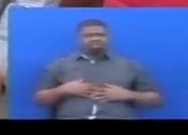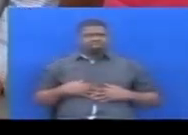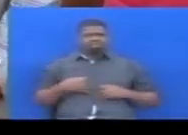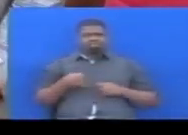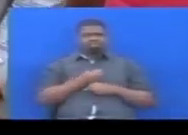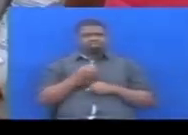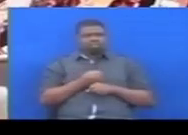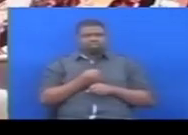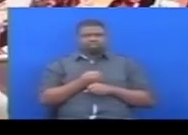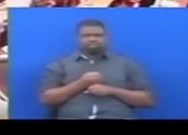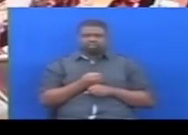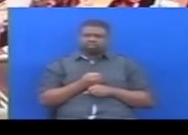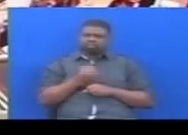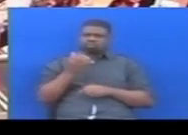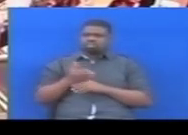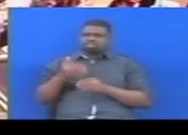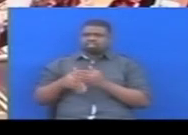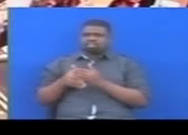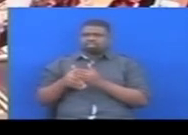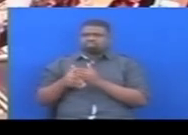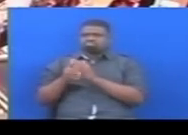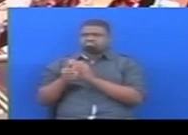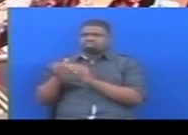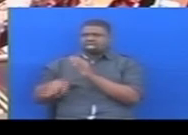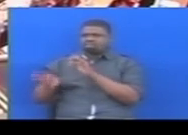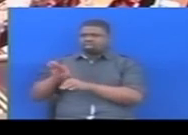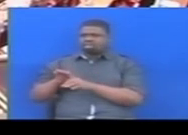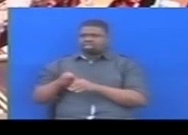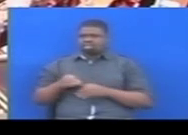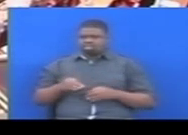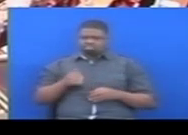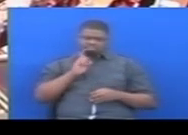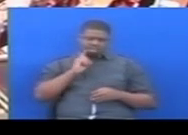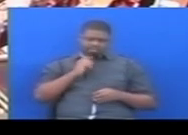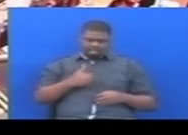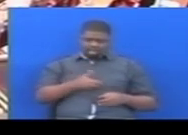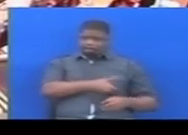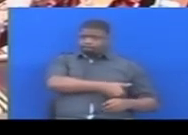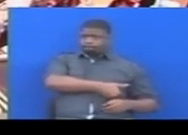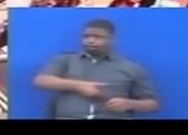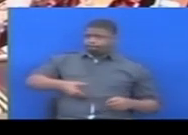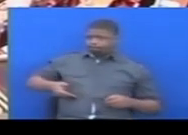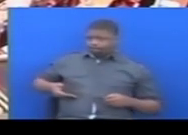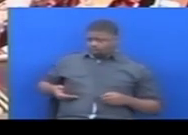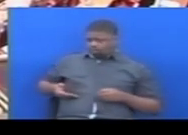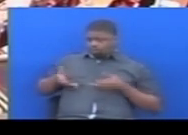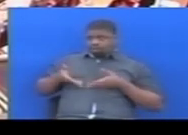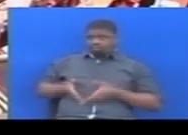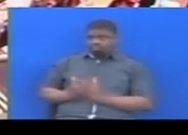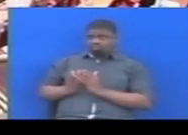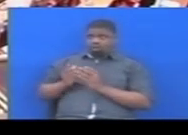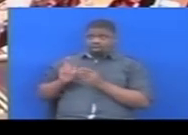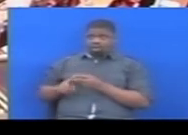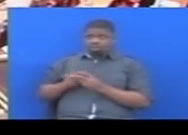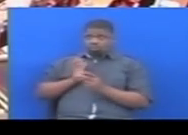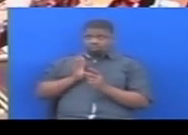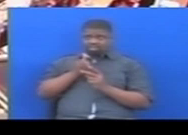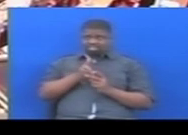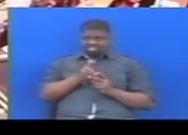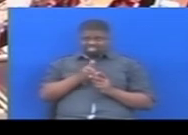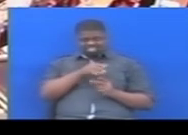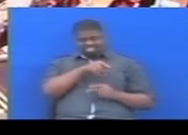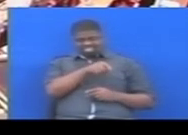kwa ajili ya kukamilisha ujenzi wa maabara na upasuaji wa kina mama wanaojifungua, kwa maana shilingi 400 milioni kwa ajili ya maabara na upasuaji